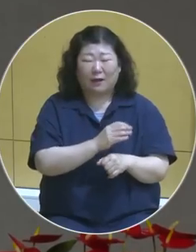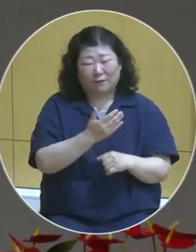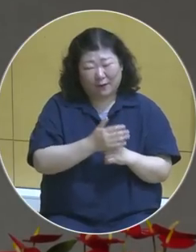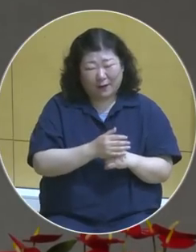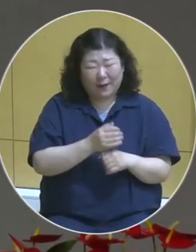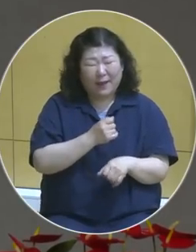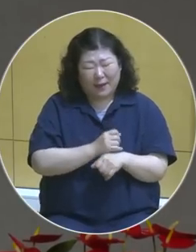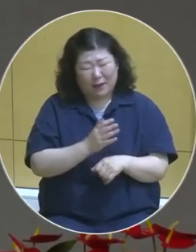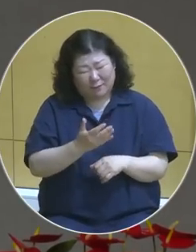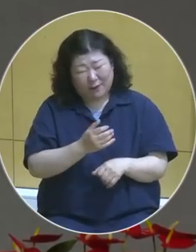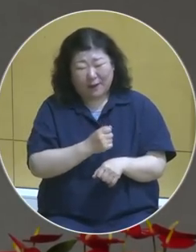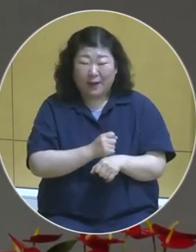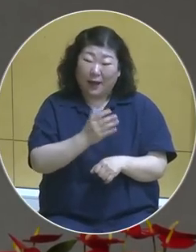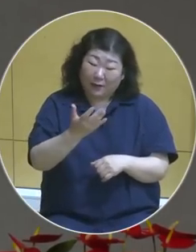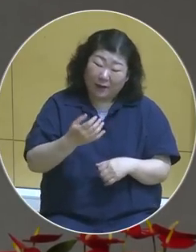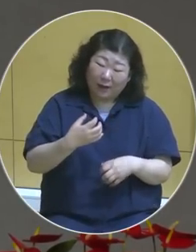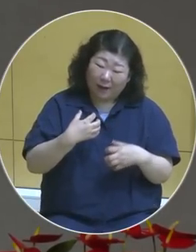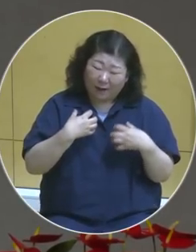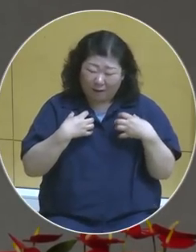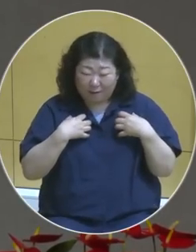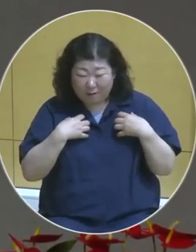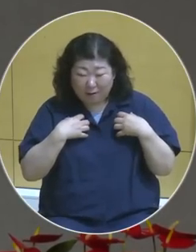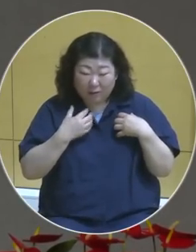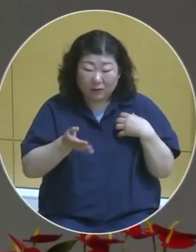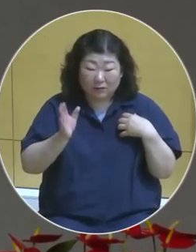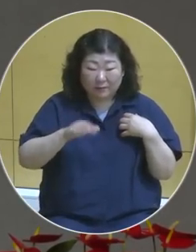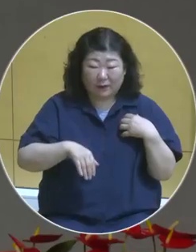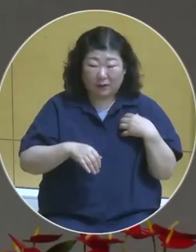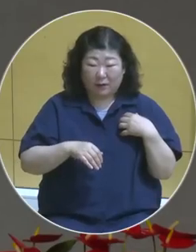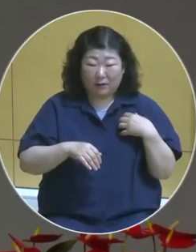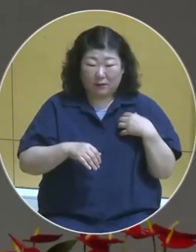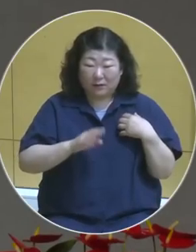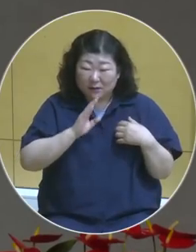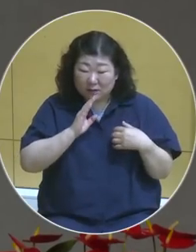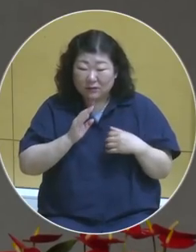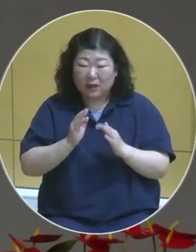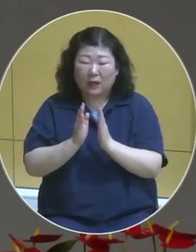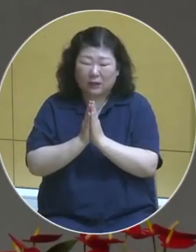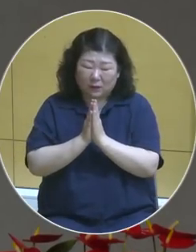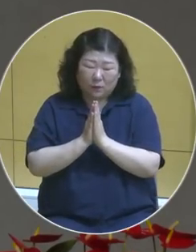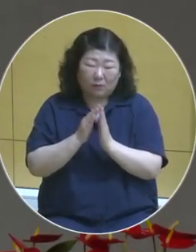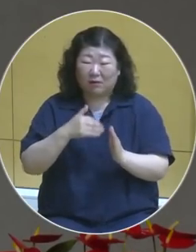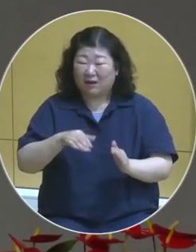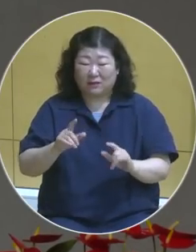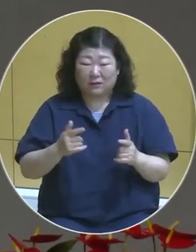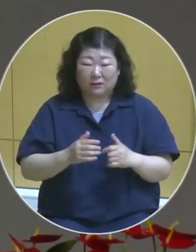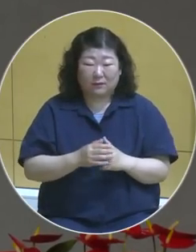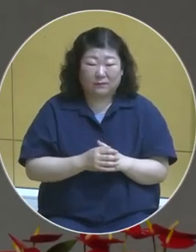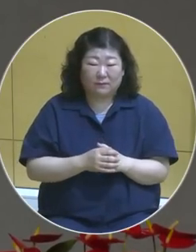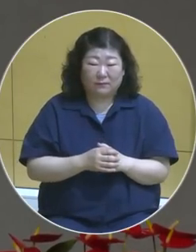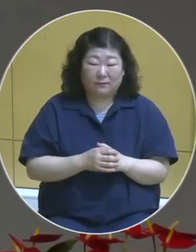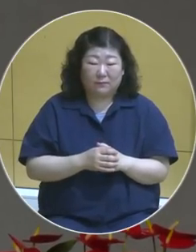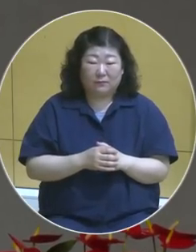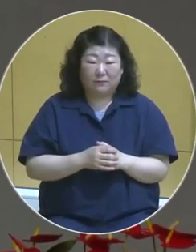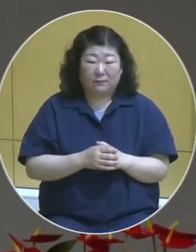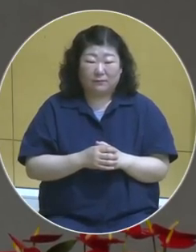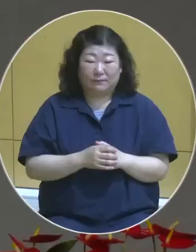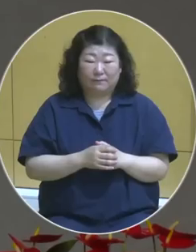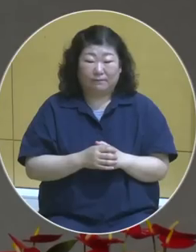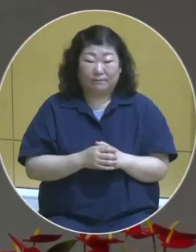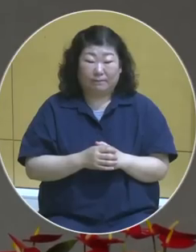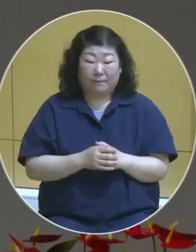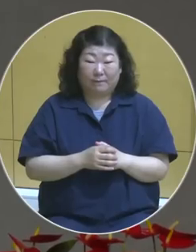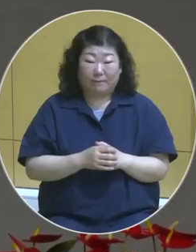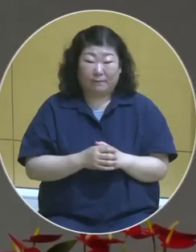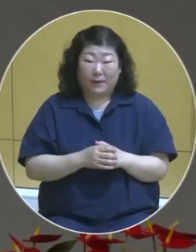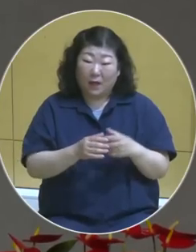기도는 해야 되는데 그래서 늘 기도에 대한 부담감은 있는데 막상 기도의 자리로 나가지 못하는 경우가 있죠. 또 하나의